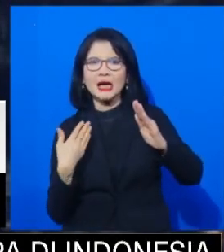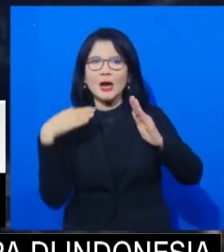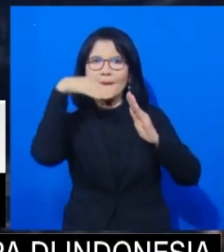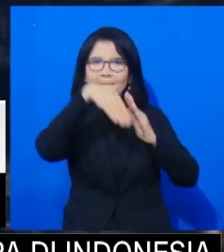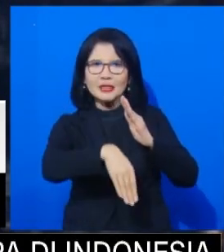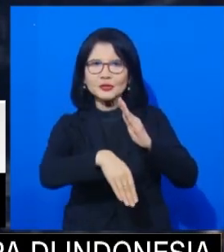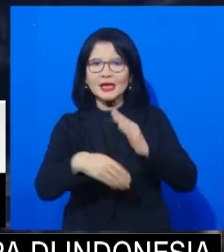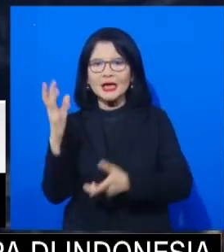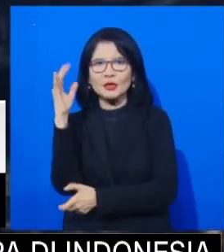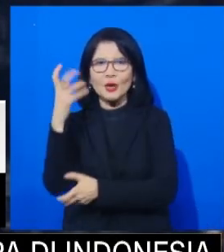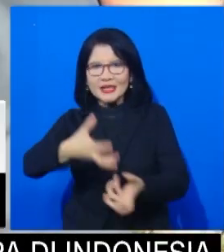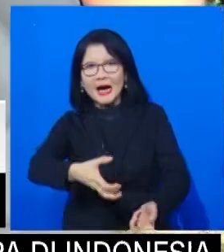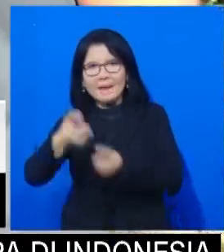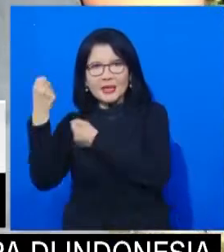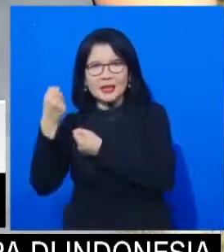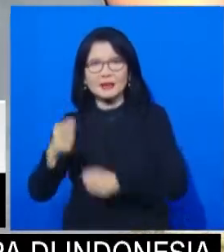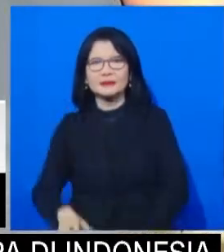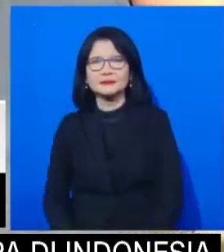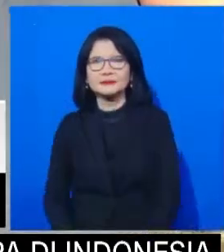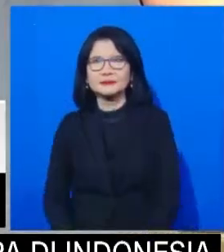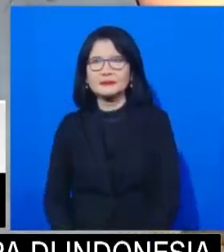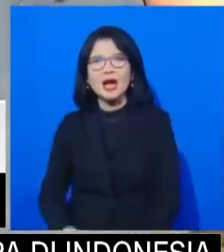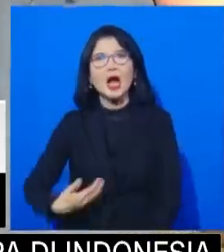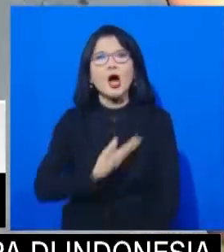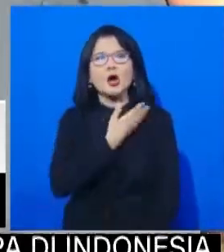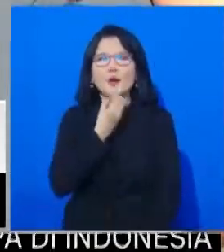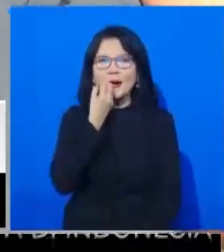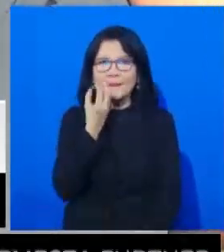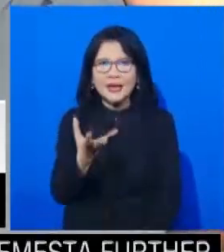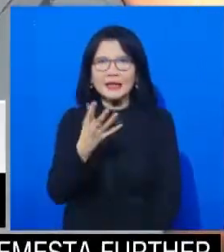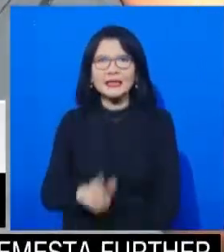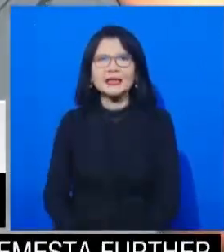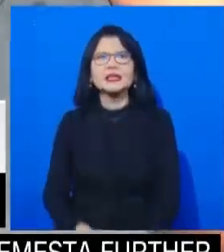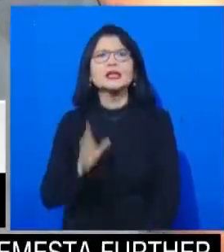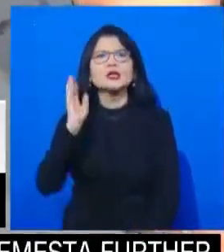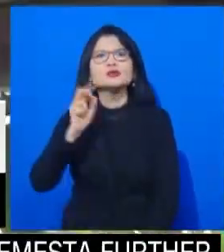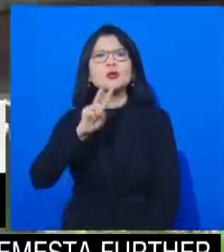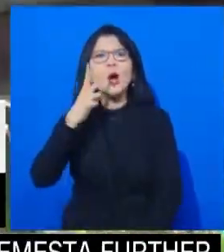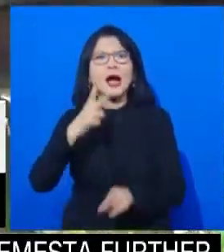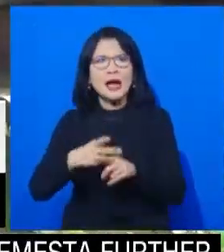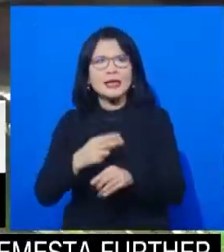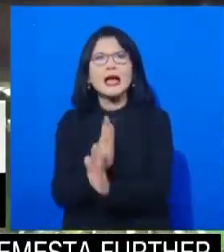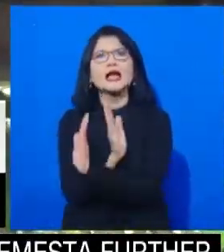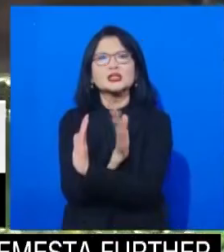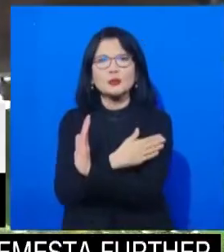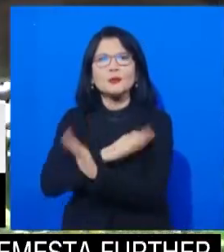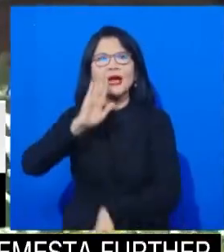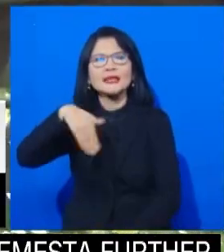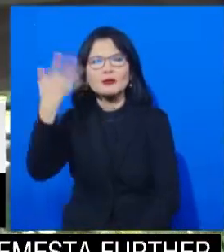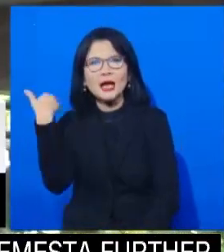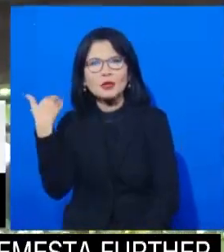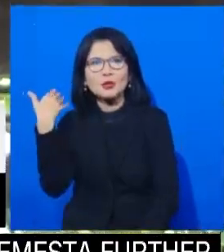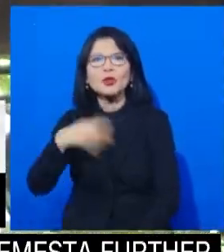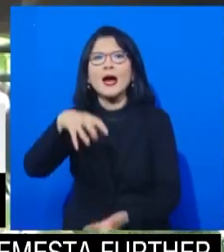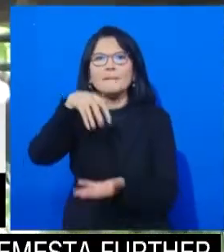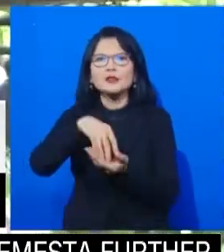delima kemudian melarikan diri menurut korban kasus pencurian di rumahnya sudah terjadi dua kali sebelumnya tahun lalu pencurian di